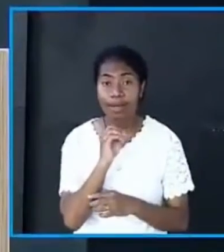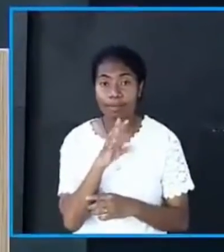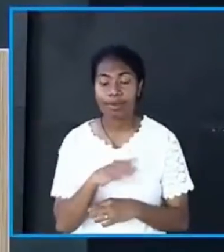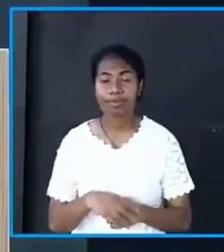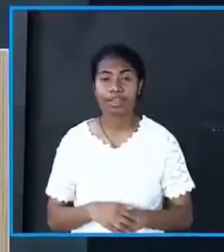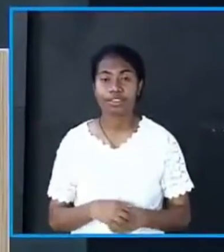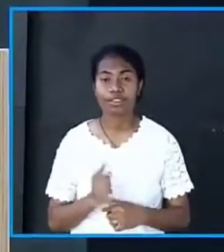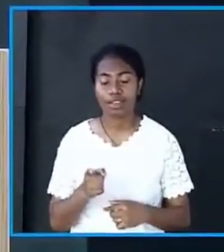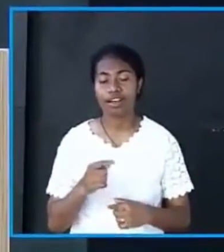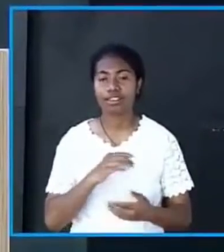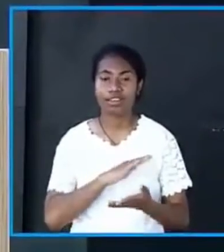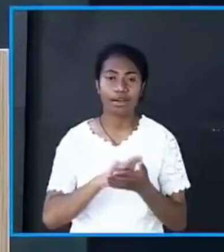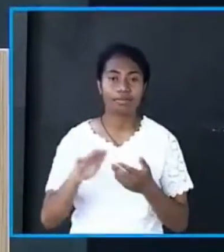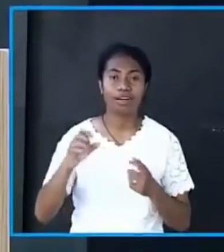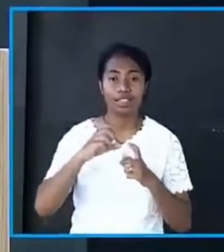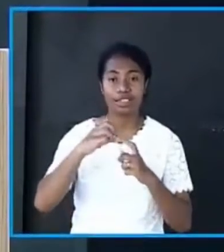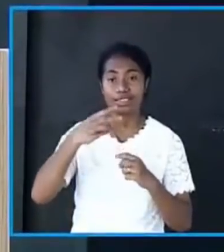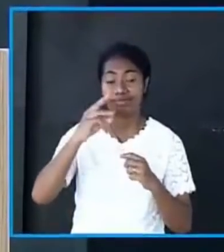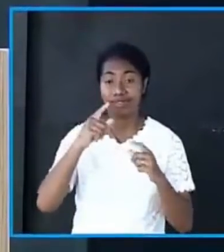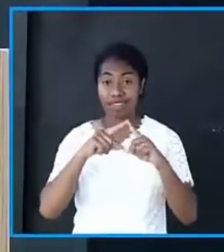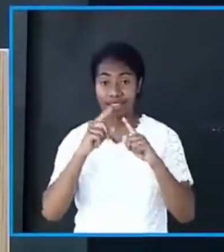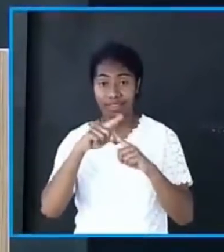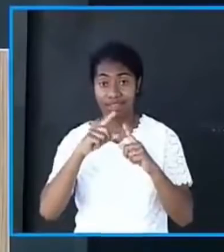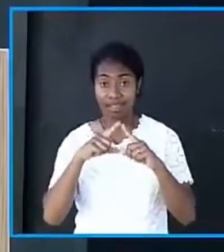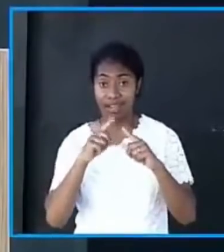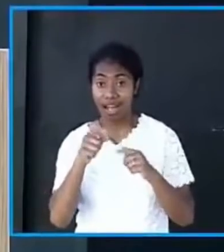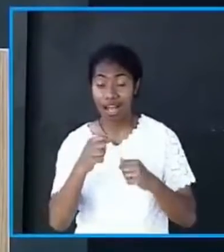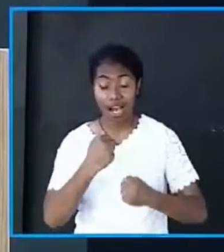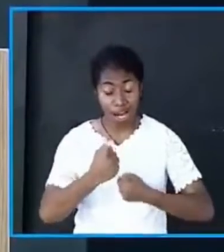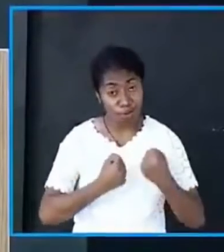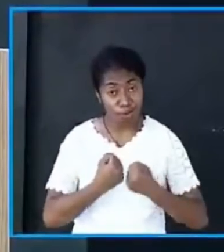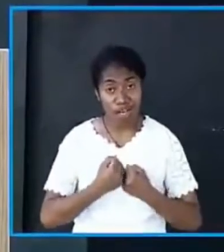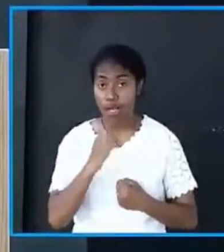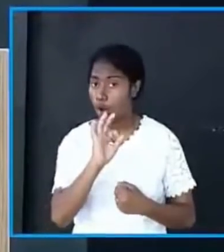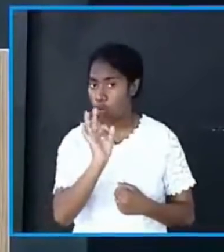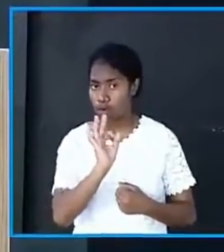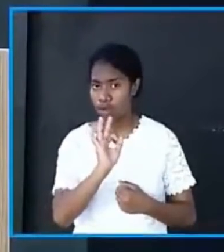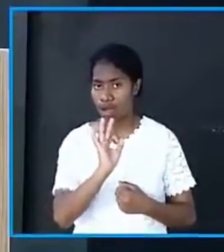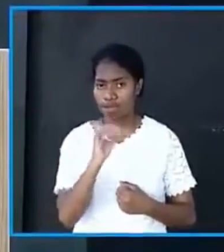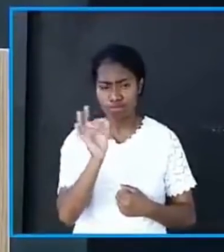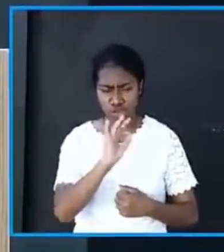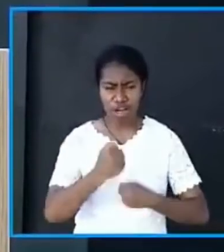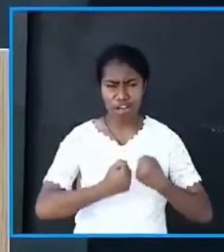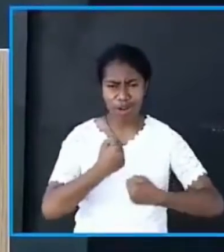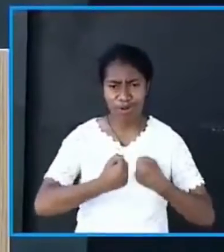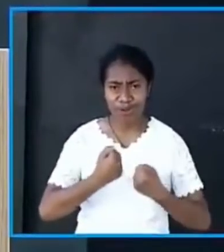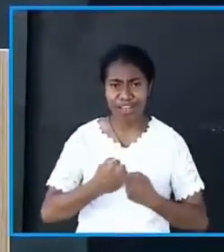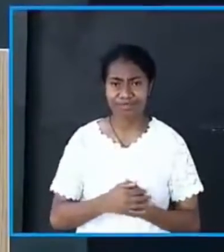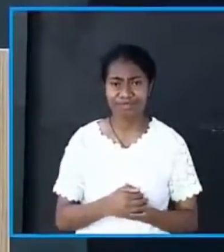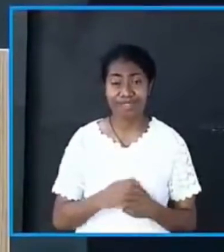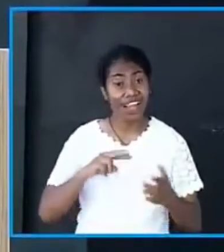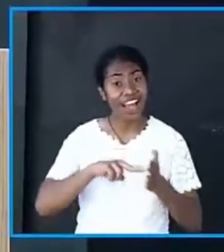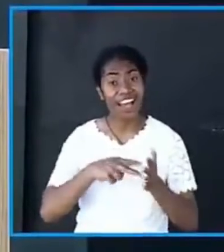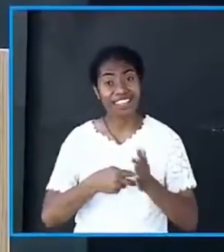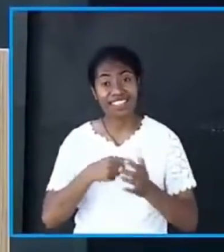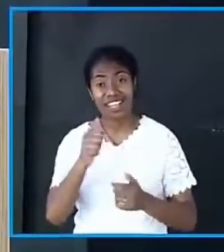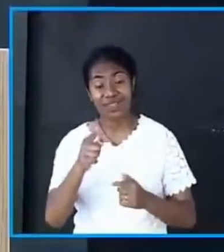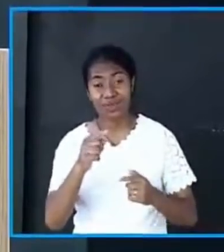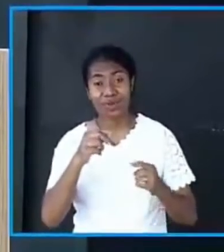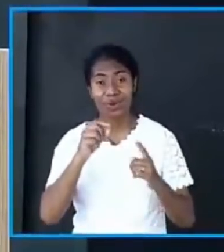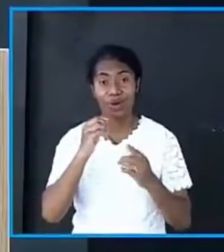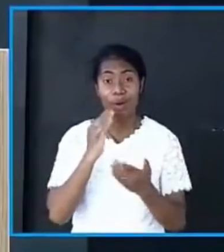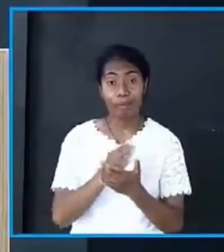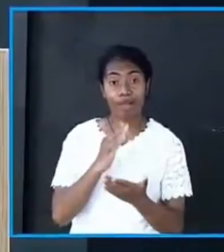lu Sejahtera lakukan kalau tidak Sejahtera Jangan lakukan berakhir patokan